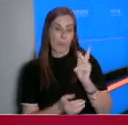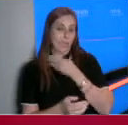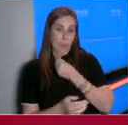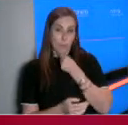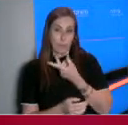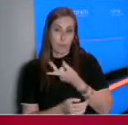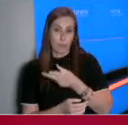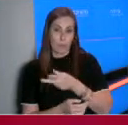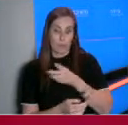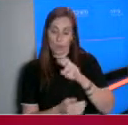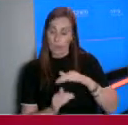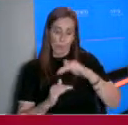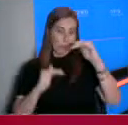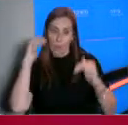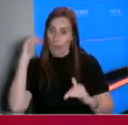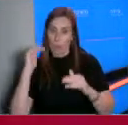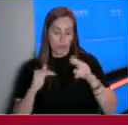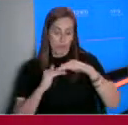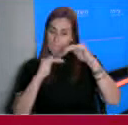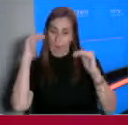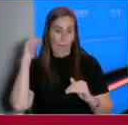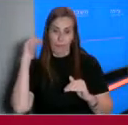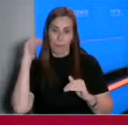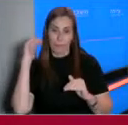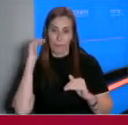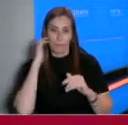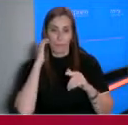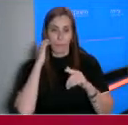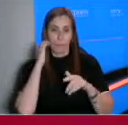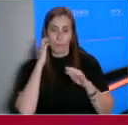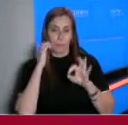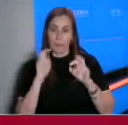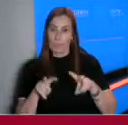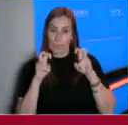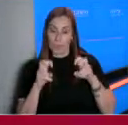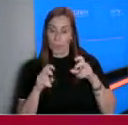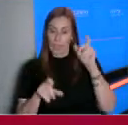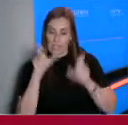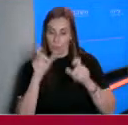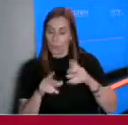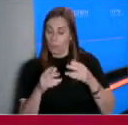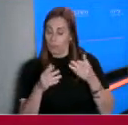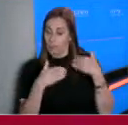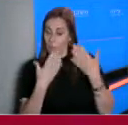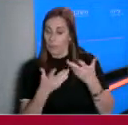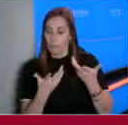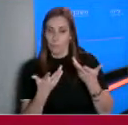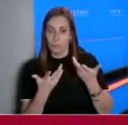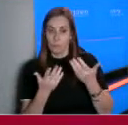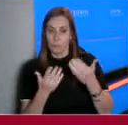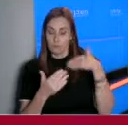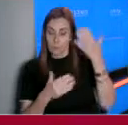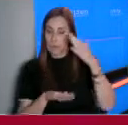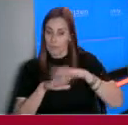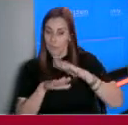האתיופית שסובלים מפערים סוציו-אקונומיים, זה מקפצה ממש לאזרחות, זה יכול לפתוח להם דלתות